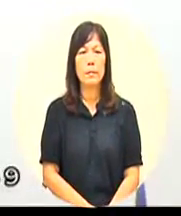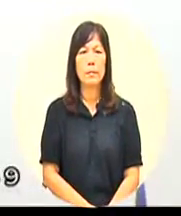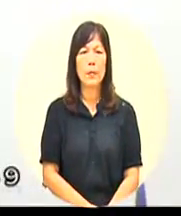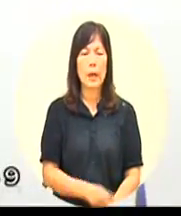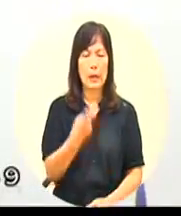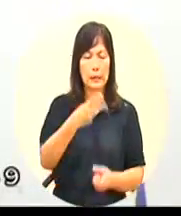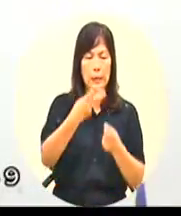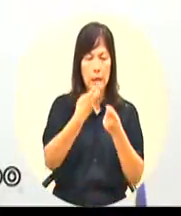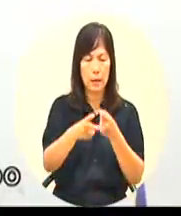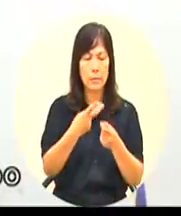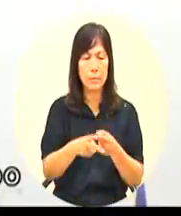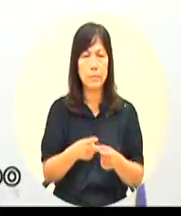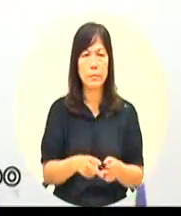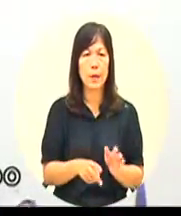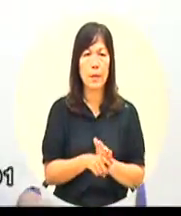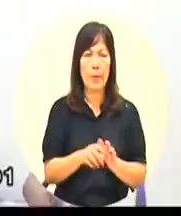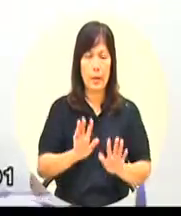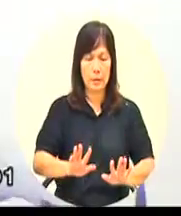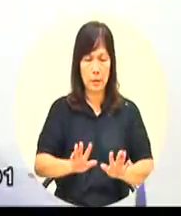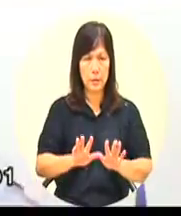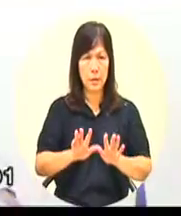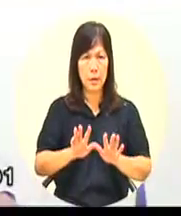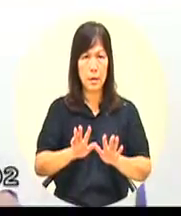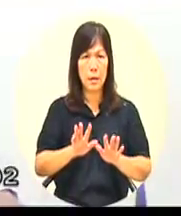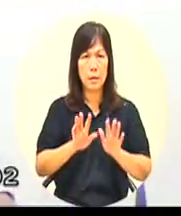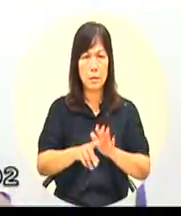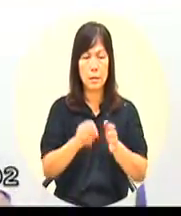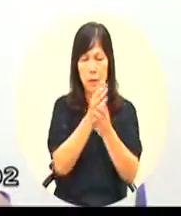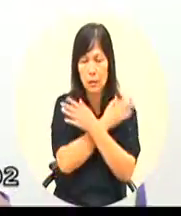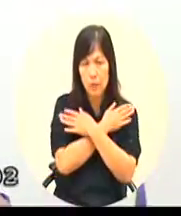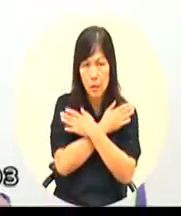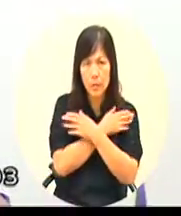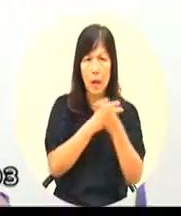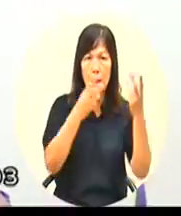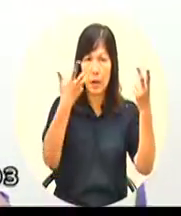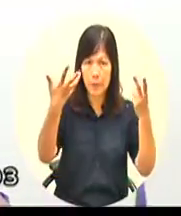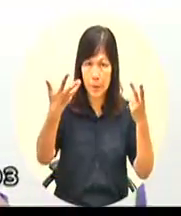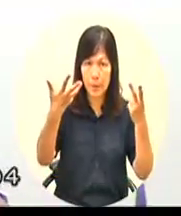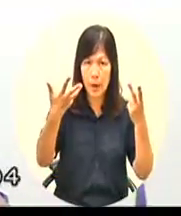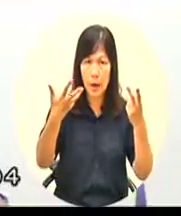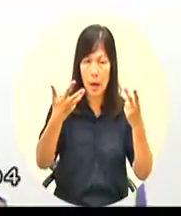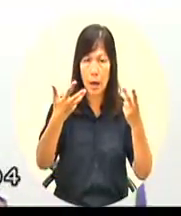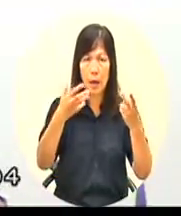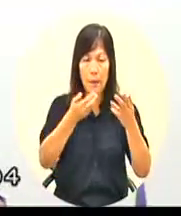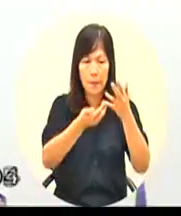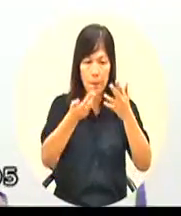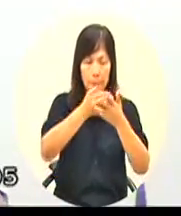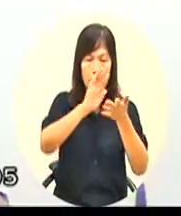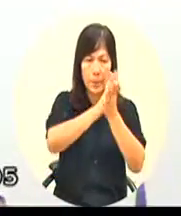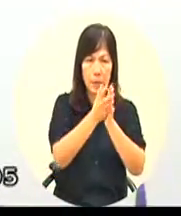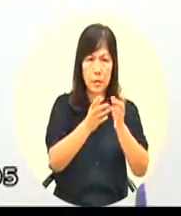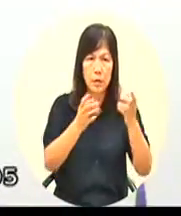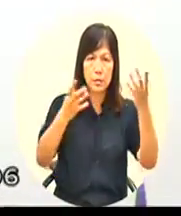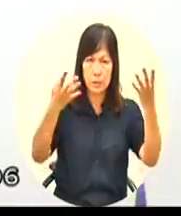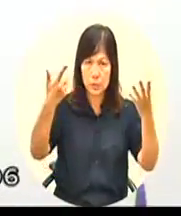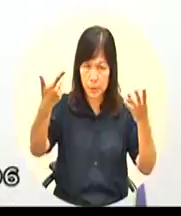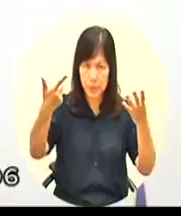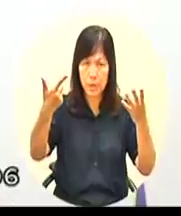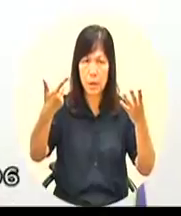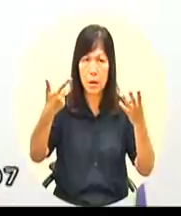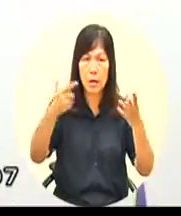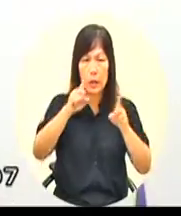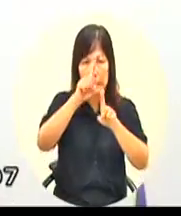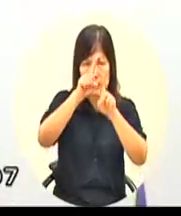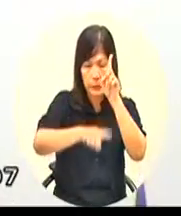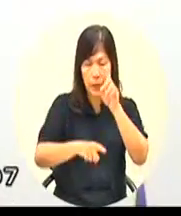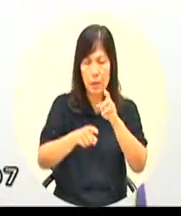来，再给2分钟。 要把我们现在的那个幼儿园2:8要提升到4:6，那这样的一个差距就